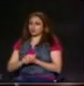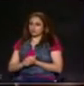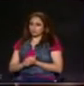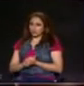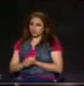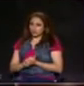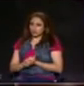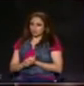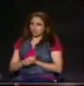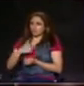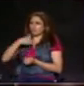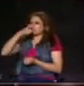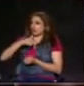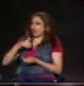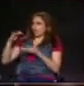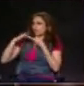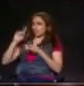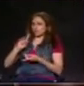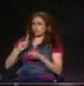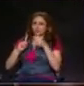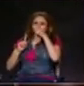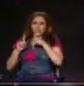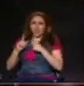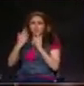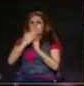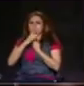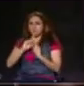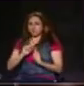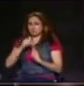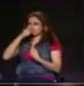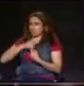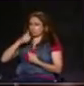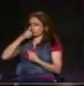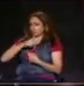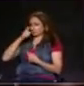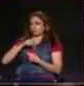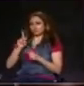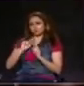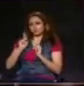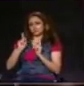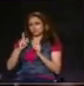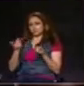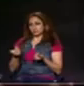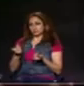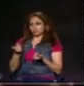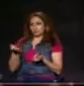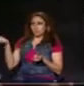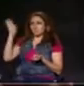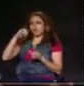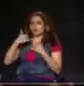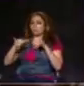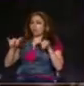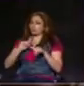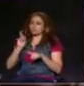ومحدش وقف جنبي ومحدش ساعدني وليه ما كلمونيش وليه ما سألوا والحاجات دي، يعني انا اللي حياتي هتبوظ. ايه الحاجة اللي ما عرفتيش